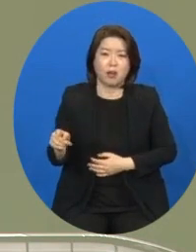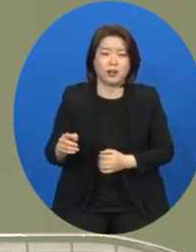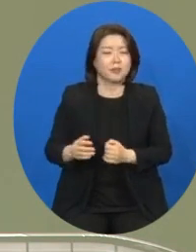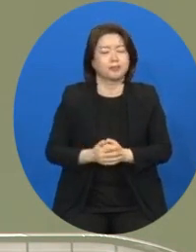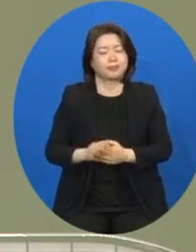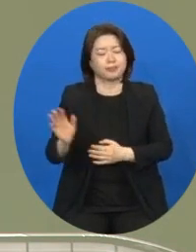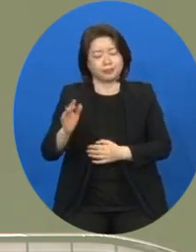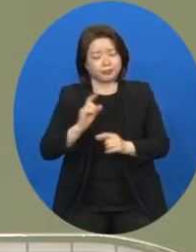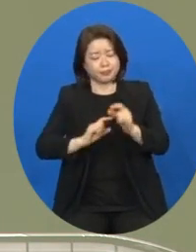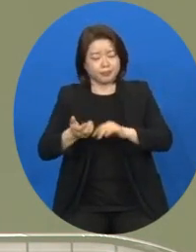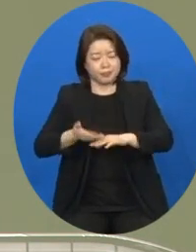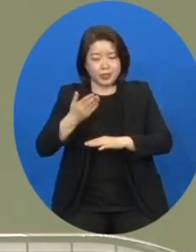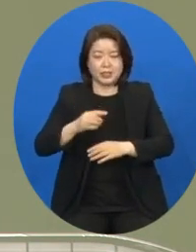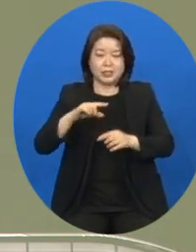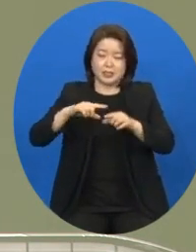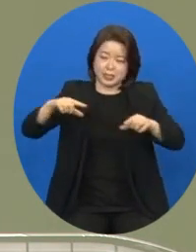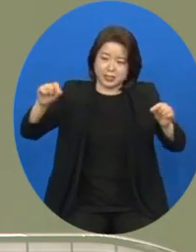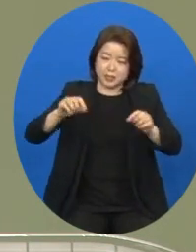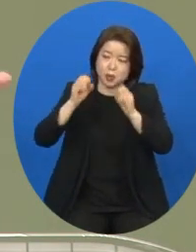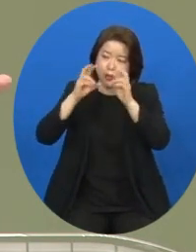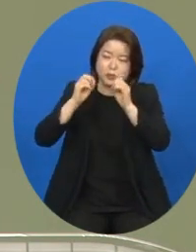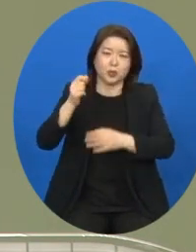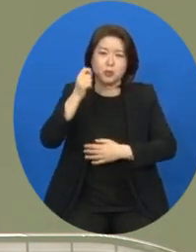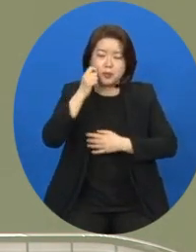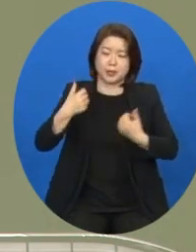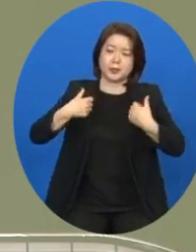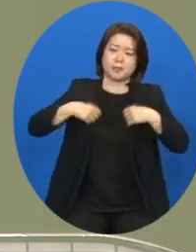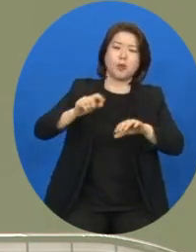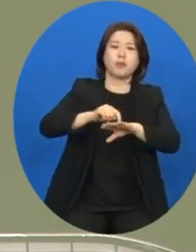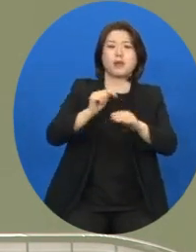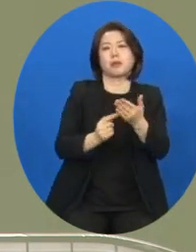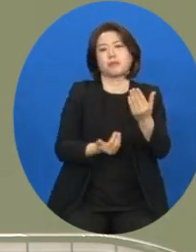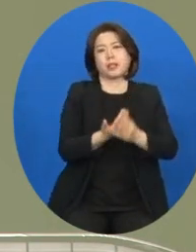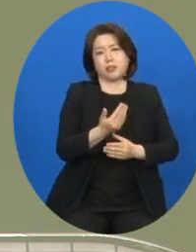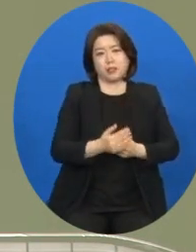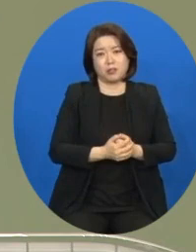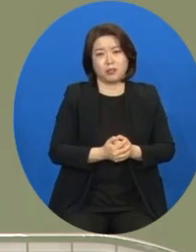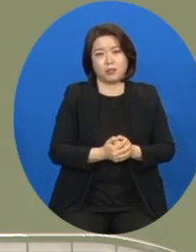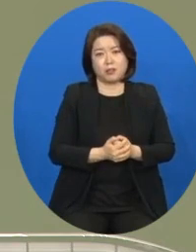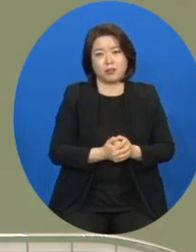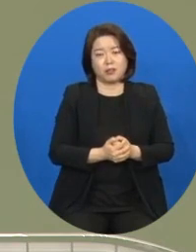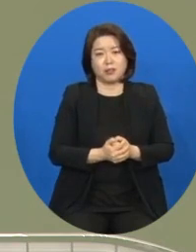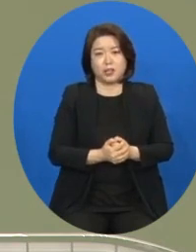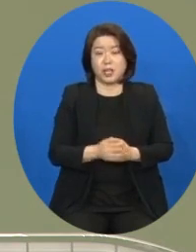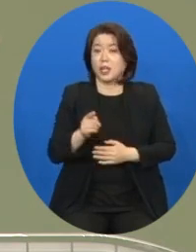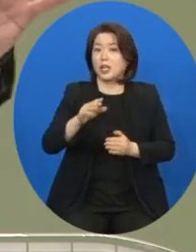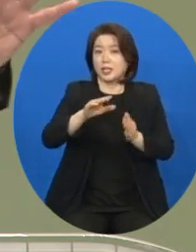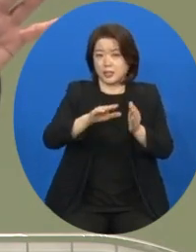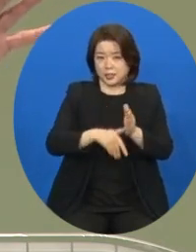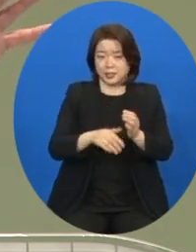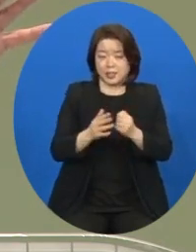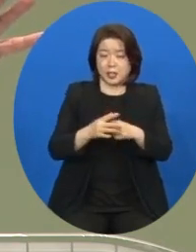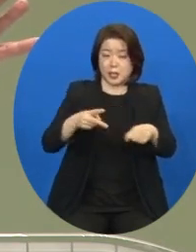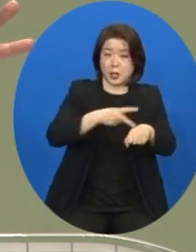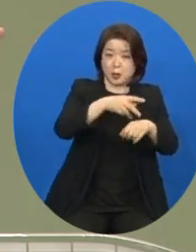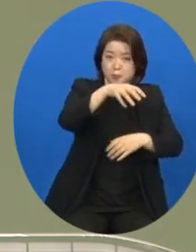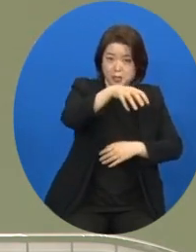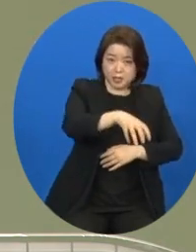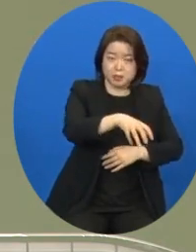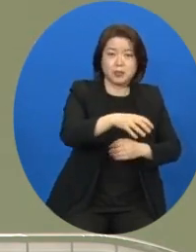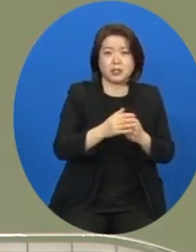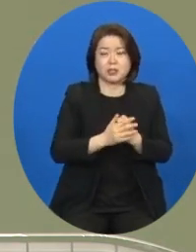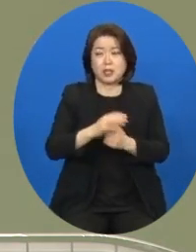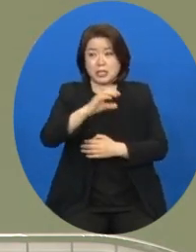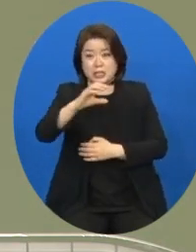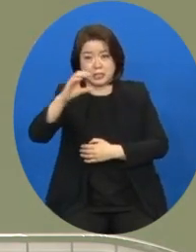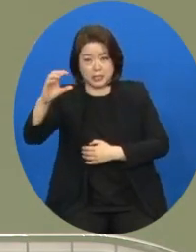이상 일본 선교 못 하겠다고 이제 포기할 마음이 생겼어요. 그때 필리핀에서